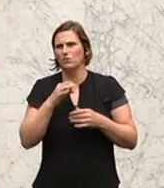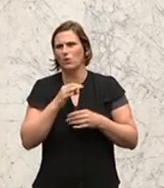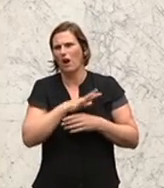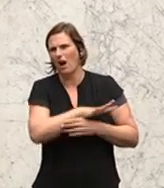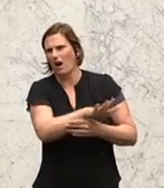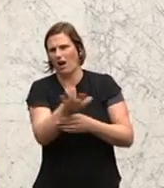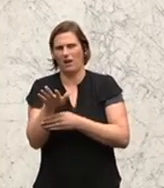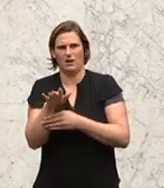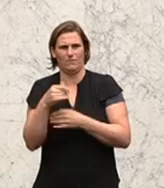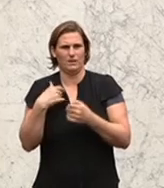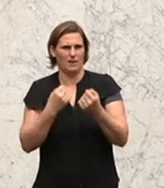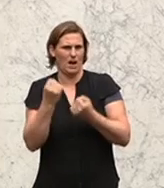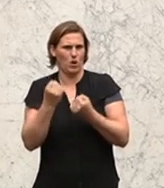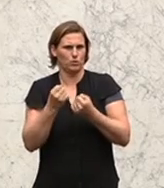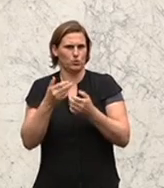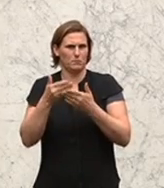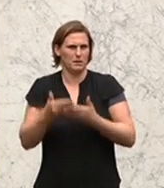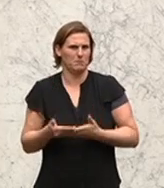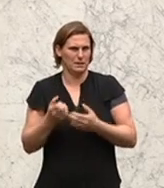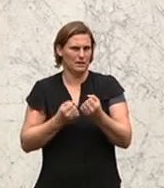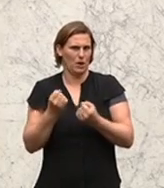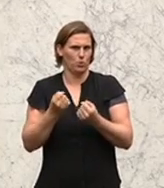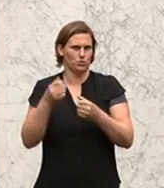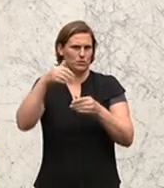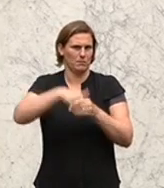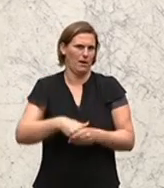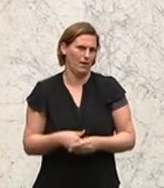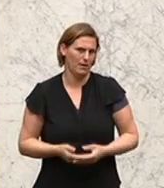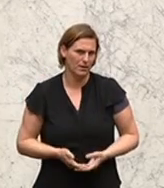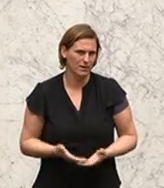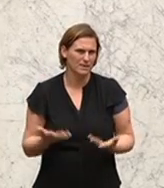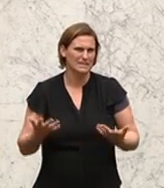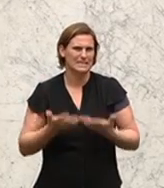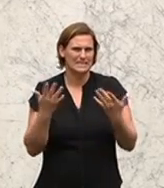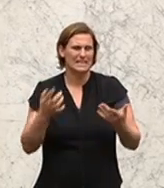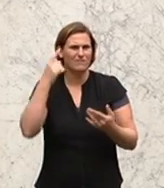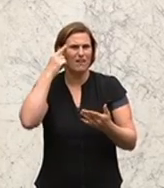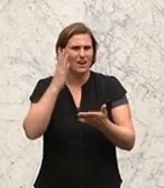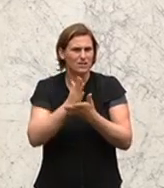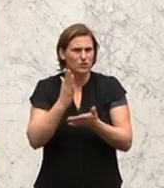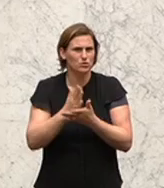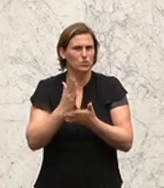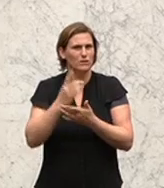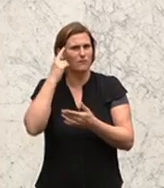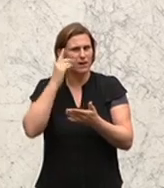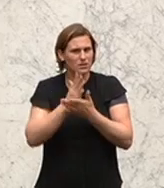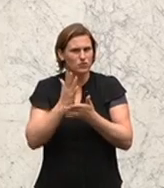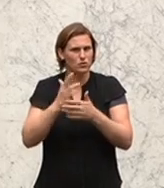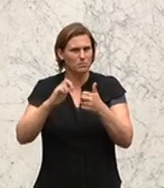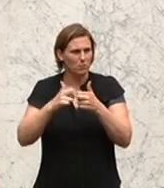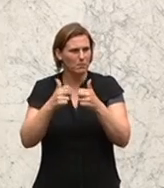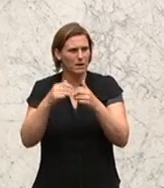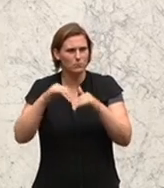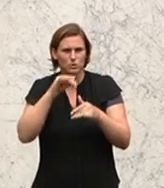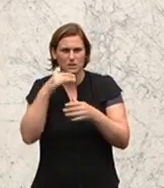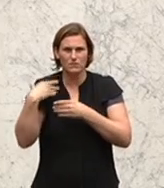irgendwo da einbringen. Weil die haben es schwach nur. Ja, das wissen wir ja. Das brauchen wir jetzt ja nicht